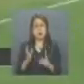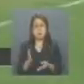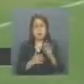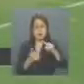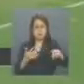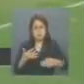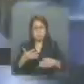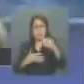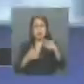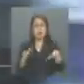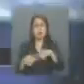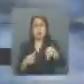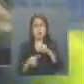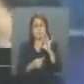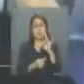ค่ะ